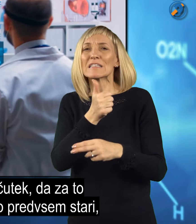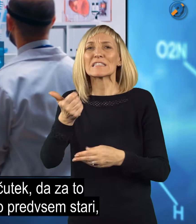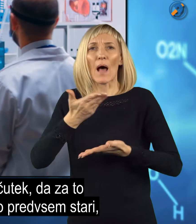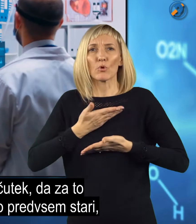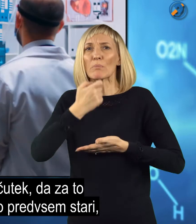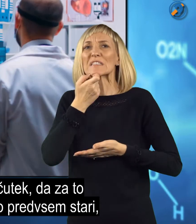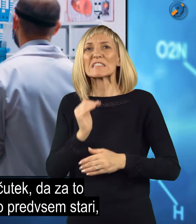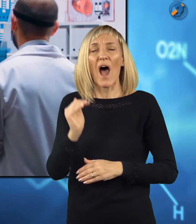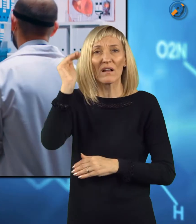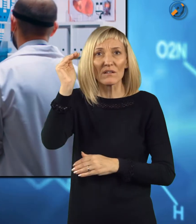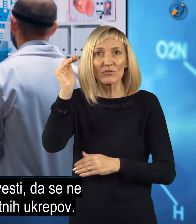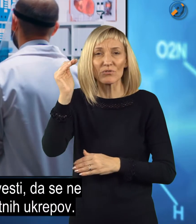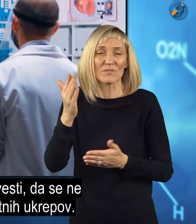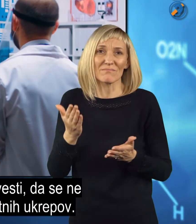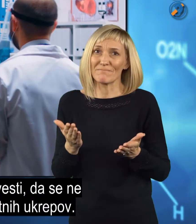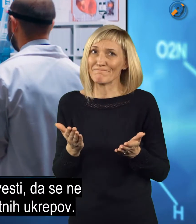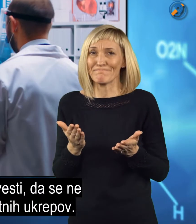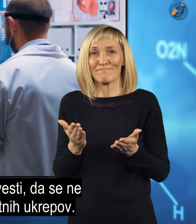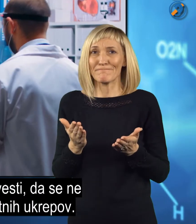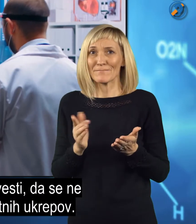zbolevajo predvsem stari,